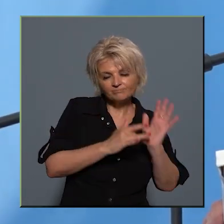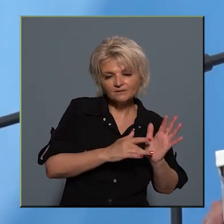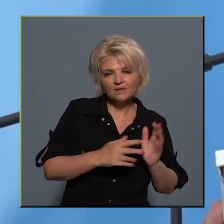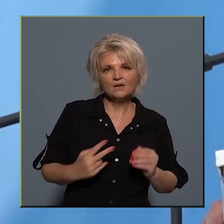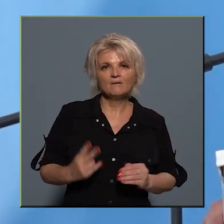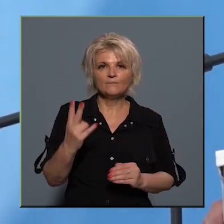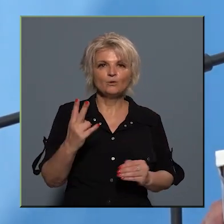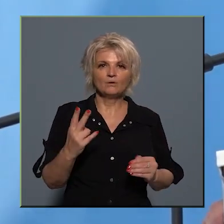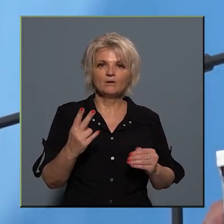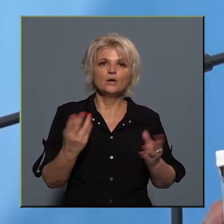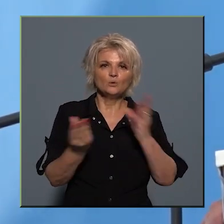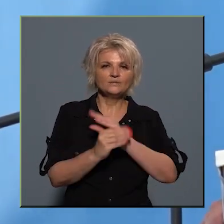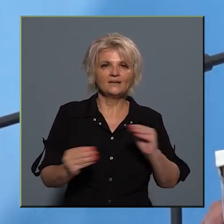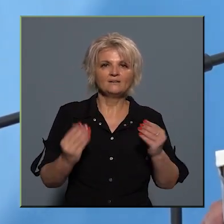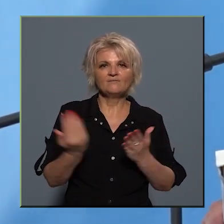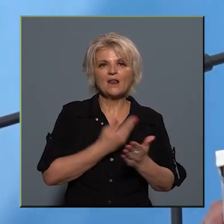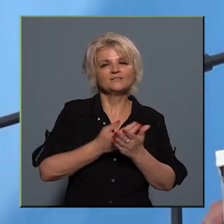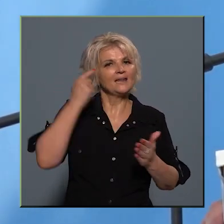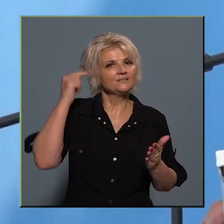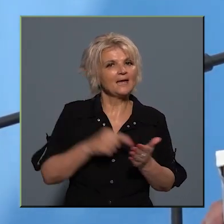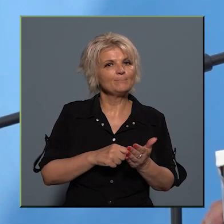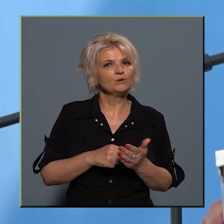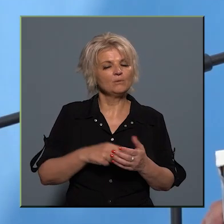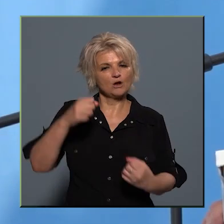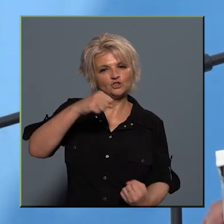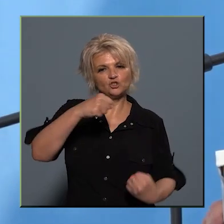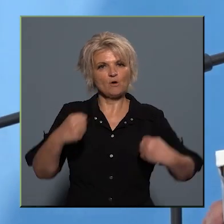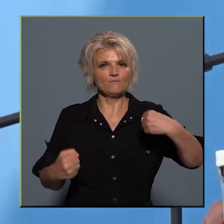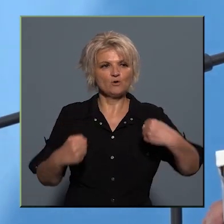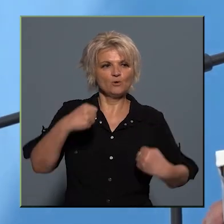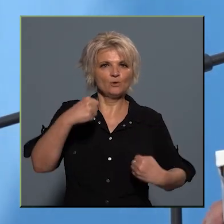hogy a felhasználó szempontjából a sofőr, a